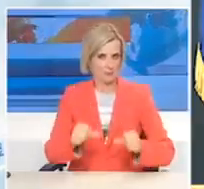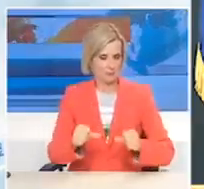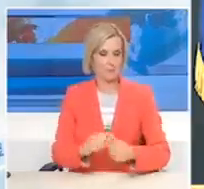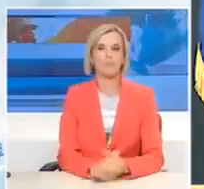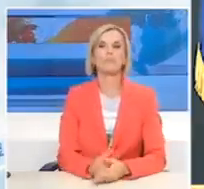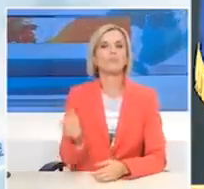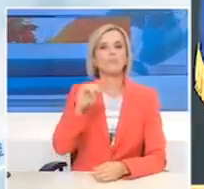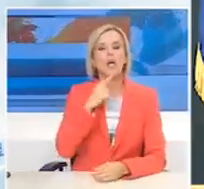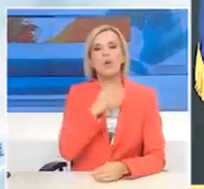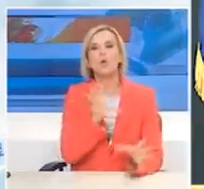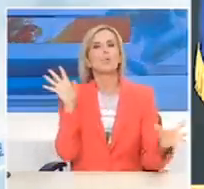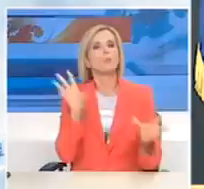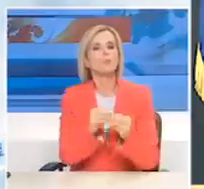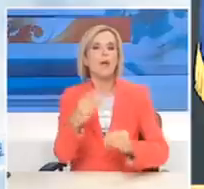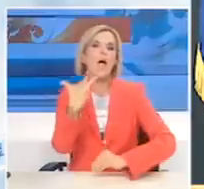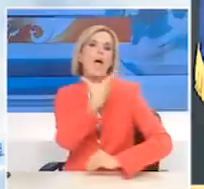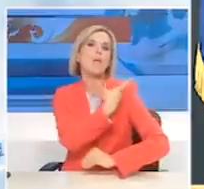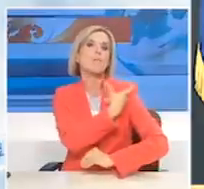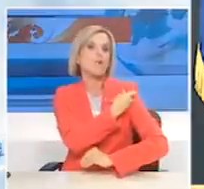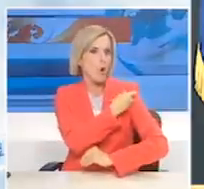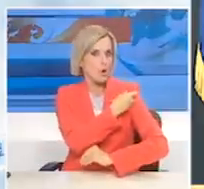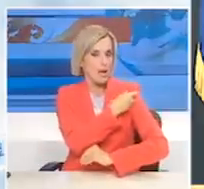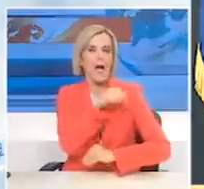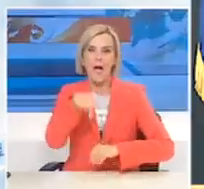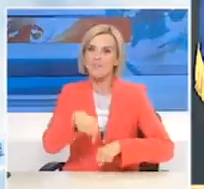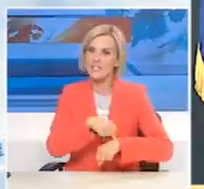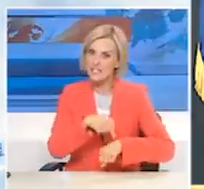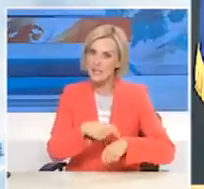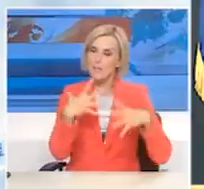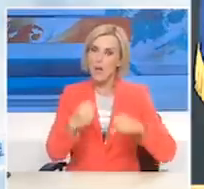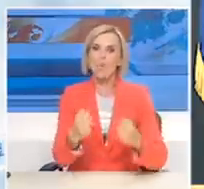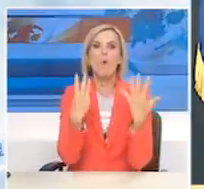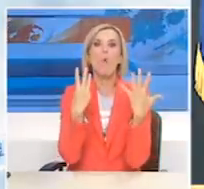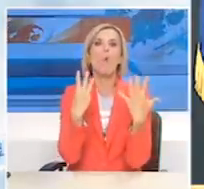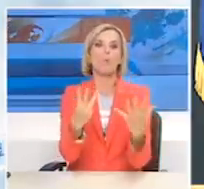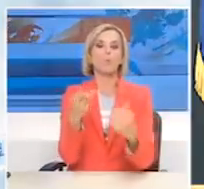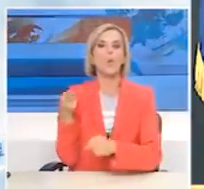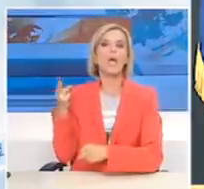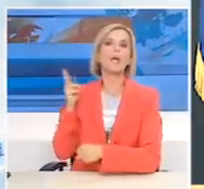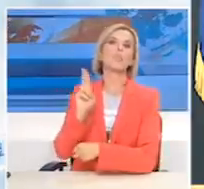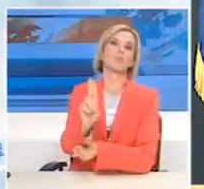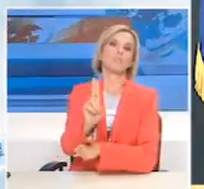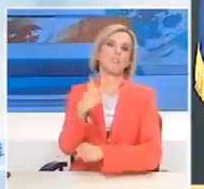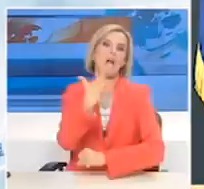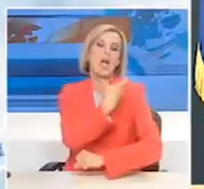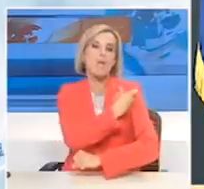πρόσφατες ανακοινώσεις του Παγκόσμιου Οργανισμού Υγείας, 8 υποψήφια εμβόλια βρίσκονται αυτή τη στιγμή στη φάση των κλινικών